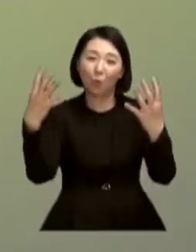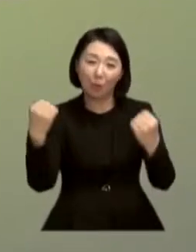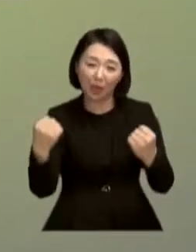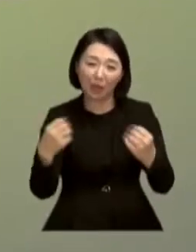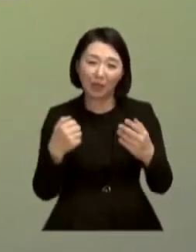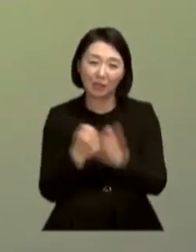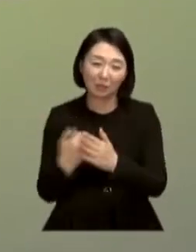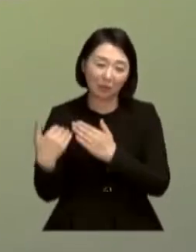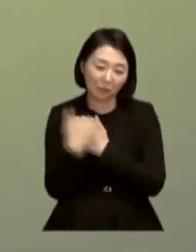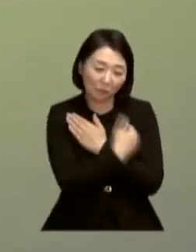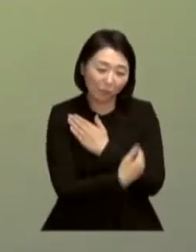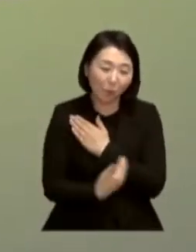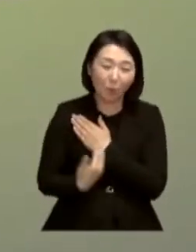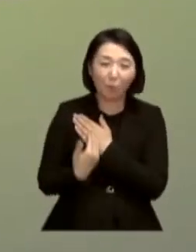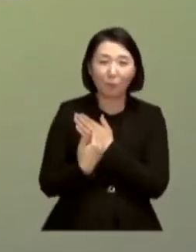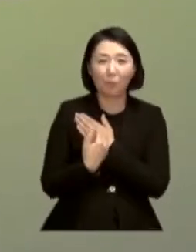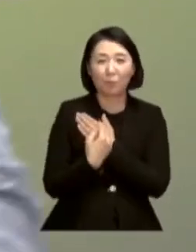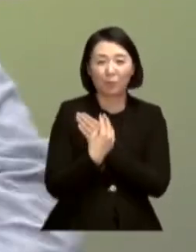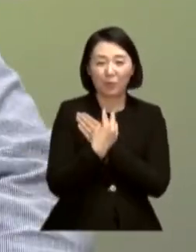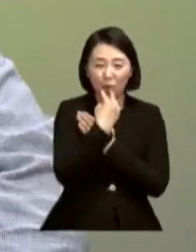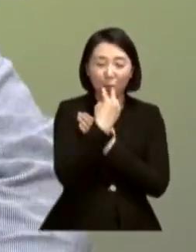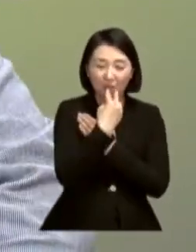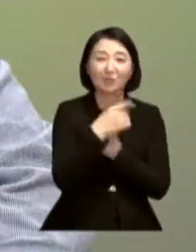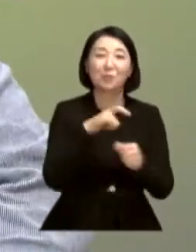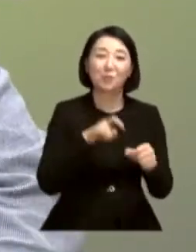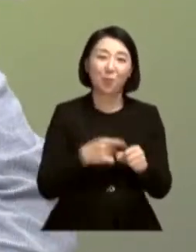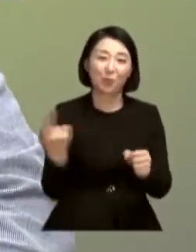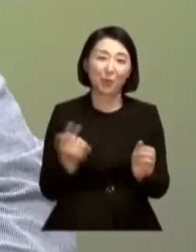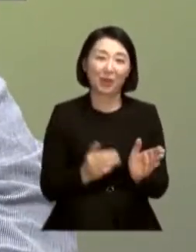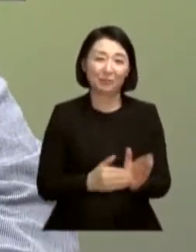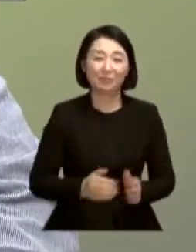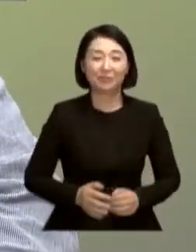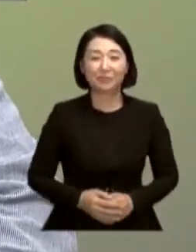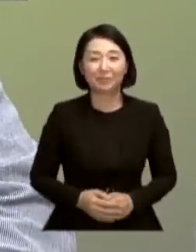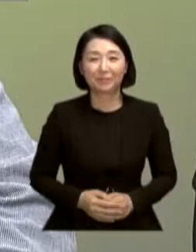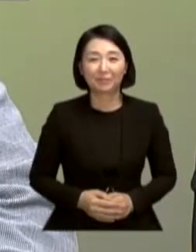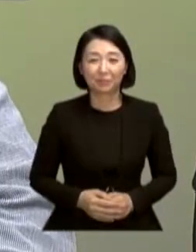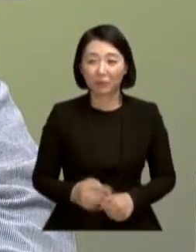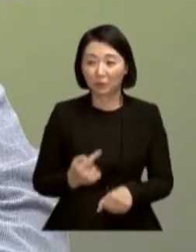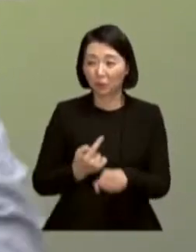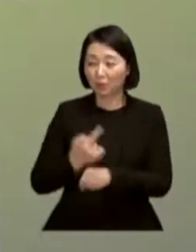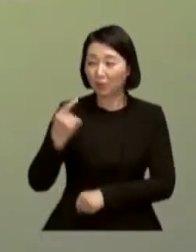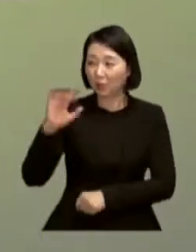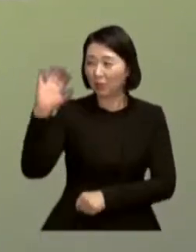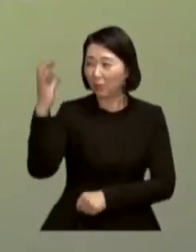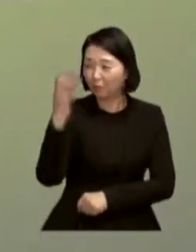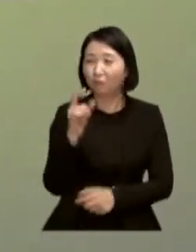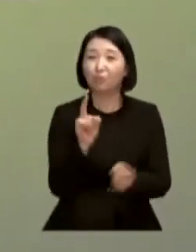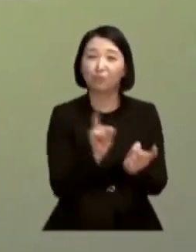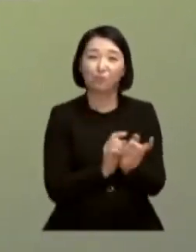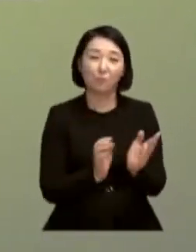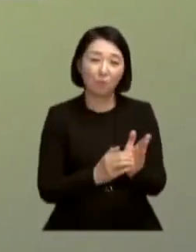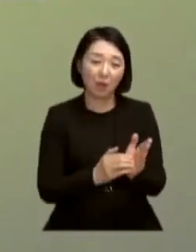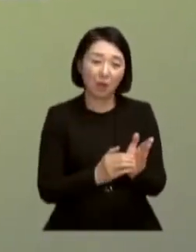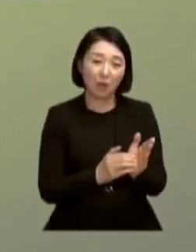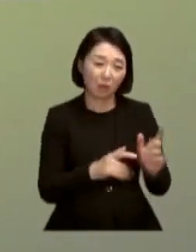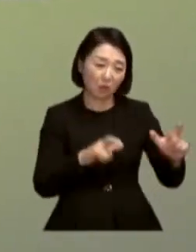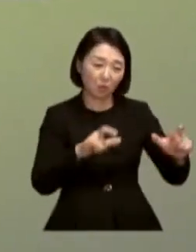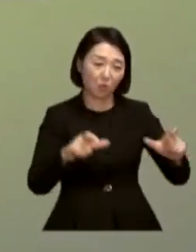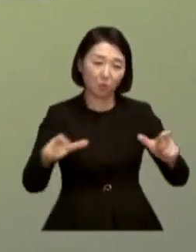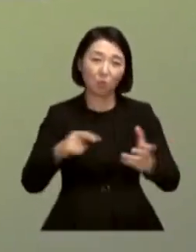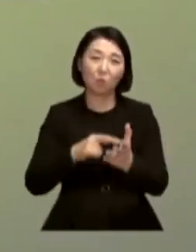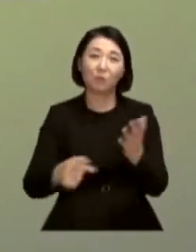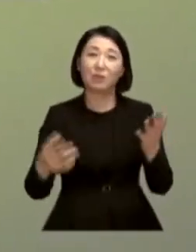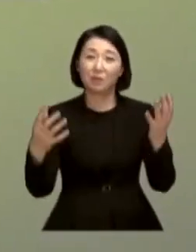신경 쓸 시간이 없었거든요. 그래서 건강검진차 그리고 이번에 이제 작년에 큰 태풍이 와서 사실은 많은